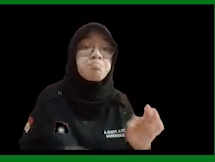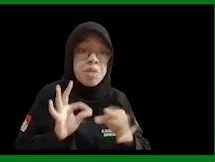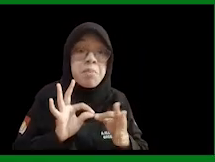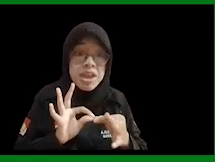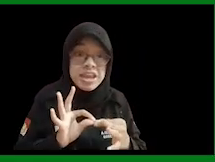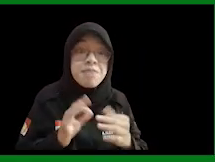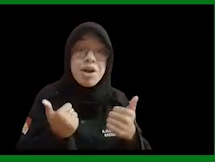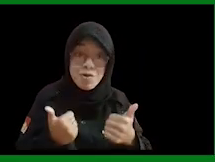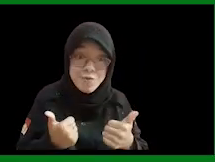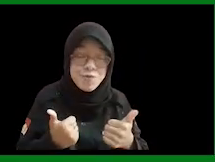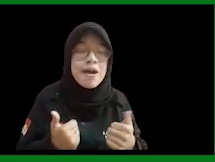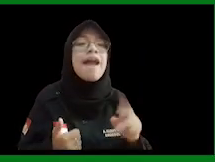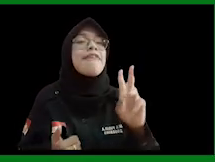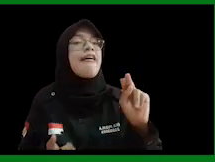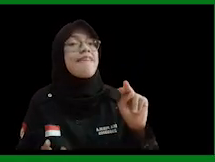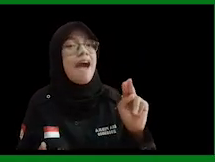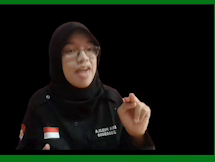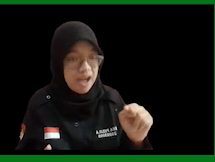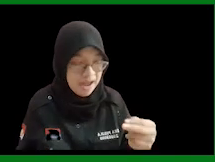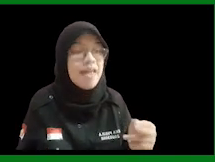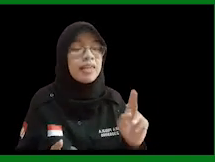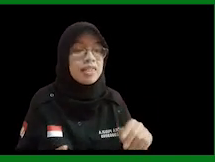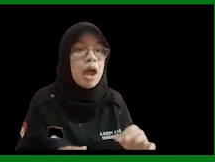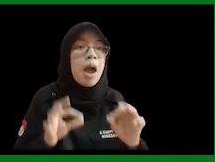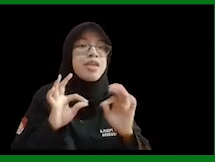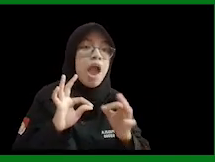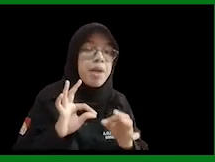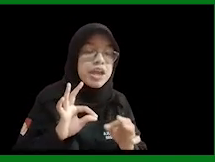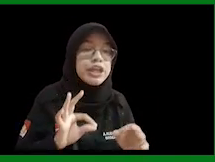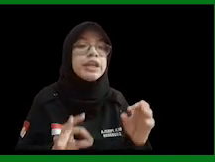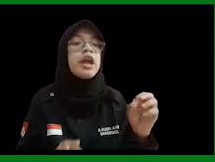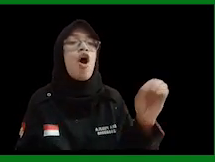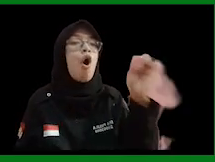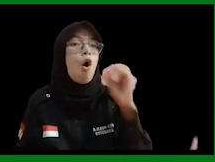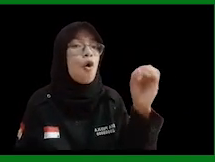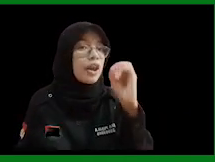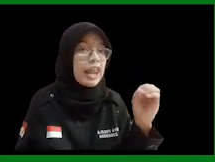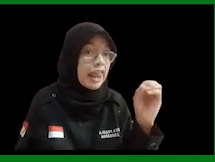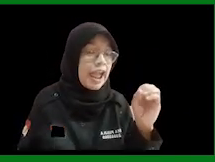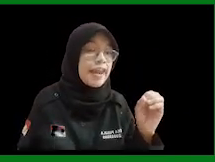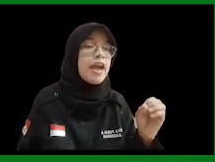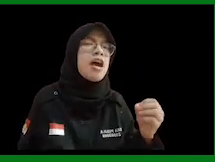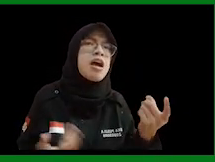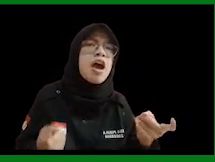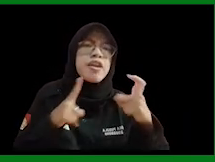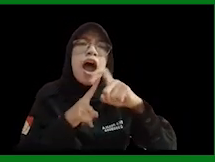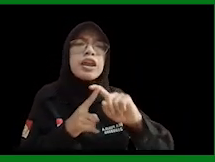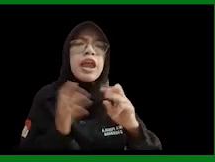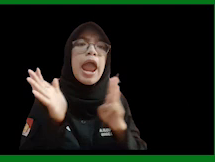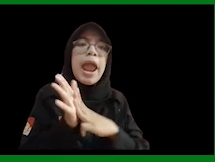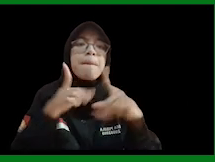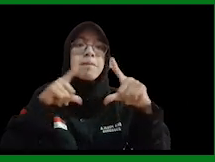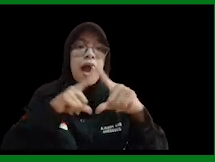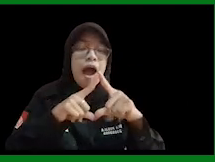Bagi Anda yang membutuhkan JBI Bisindo, petugas akan menyediakan JBI dari MARI secara daring untuk